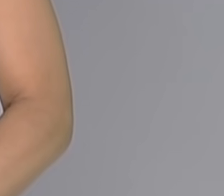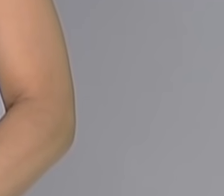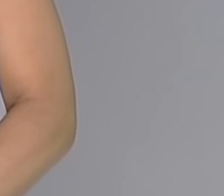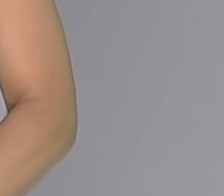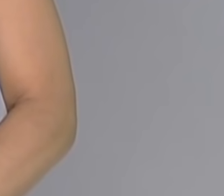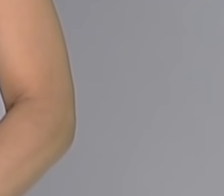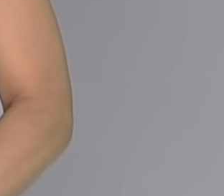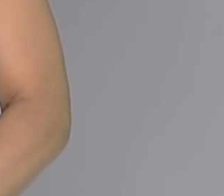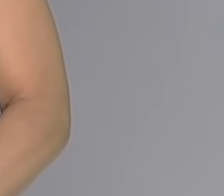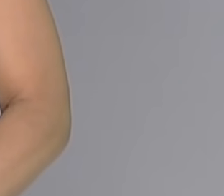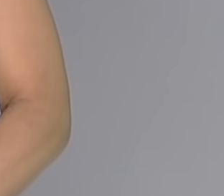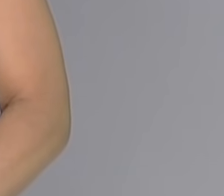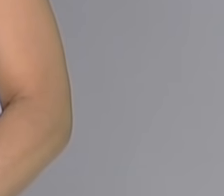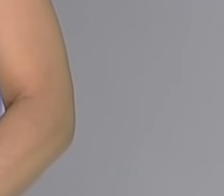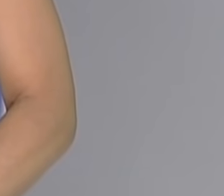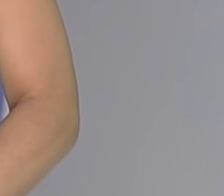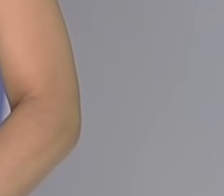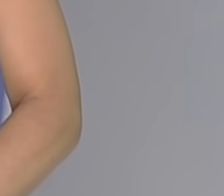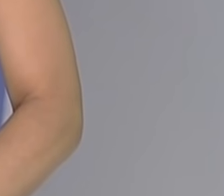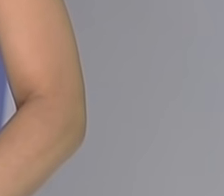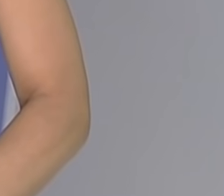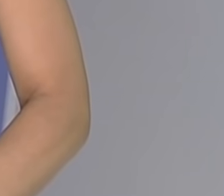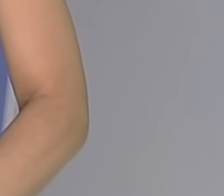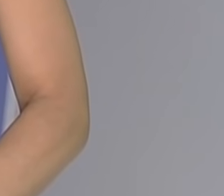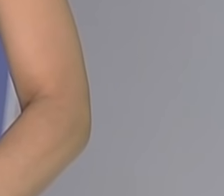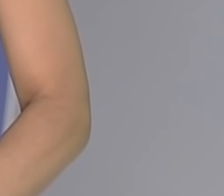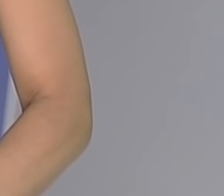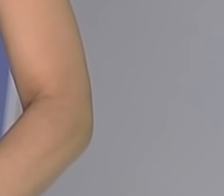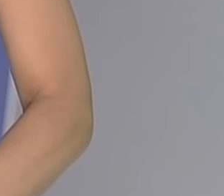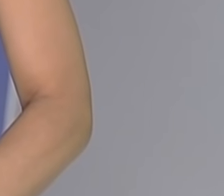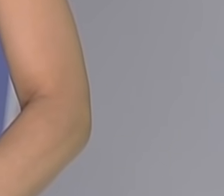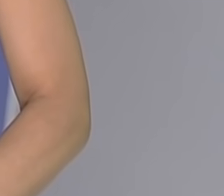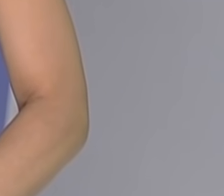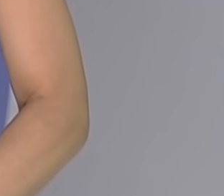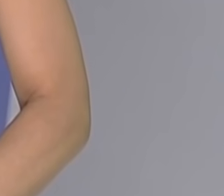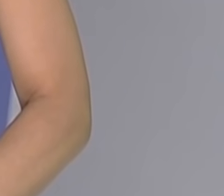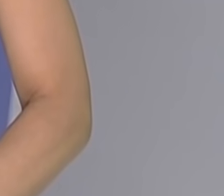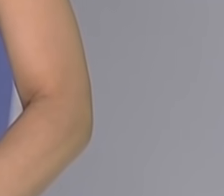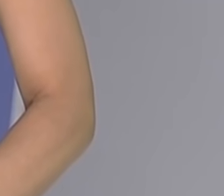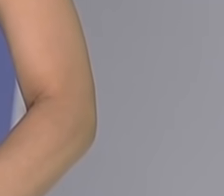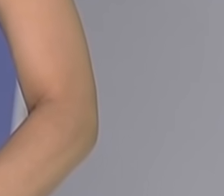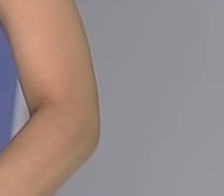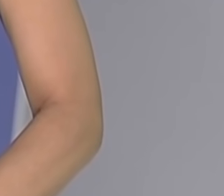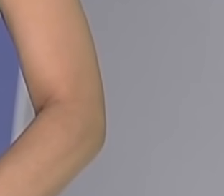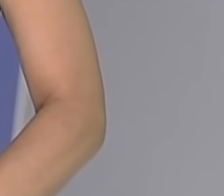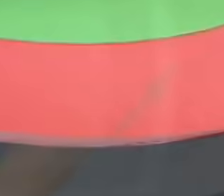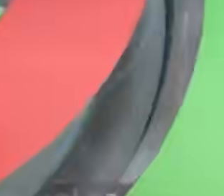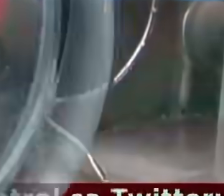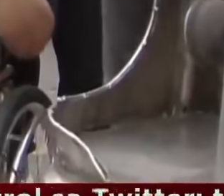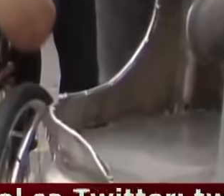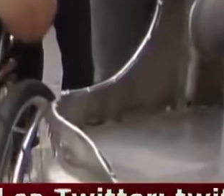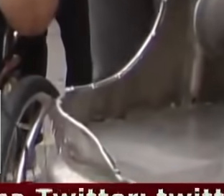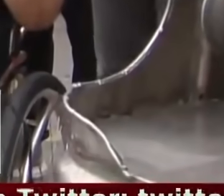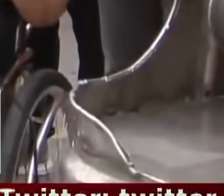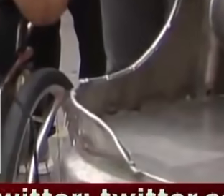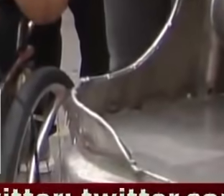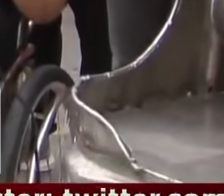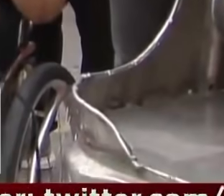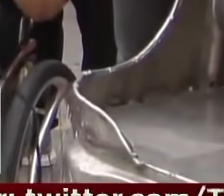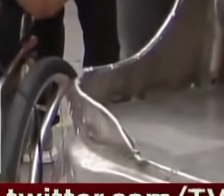mga panawagan, lalo na ngayong may pandemya. Nagpapatrol, Raya Capulong.